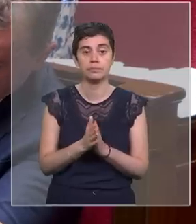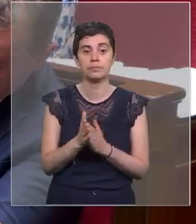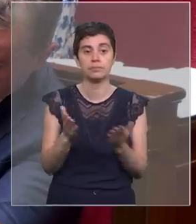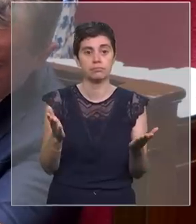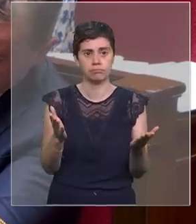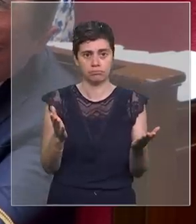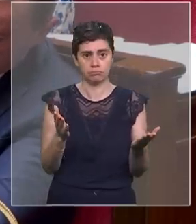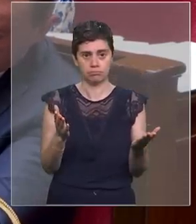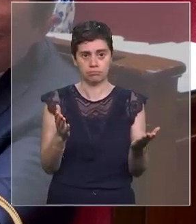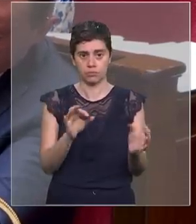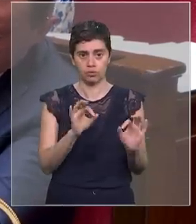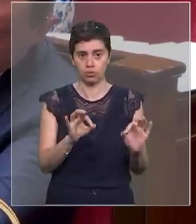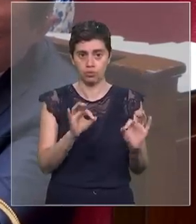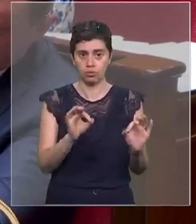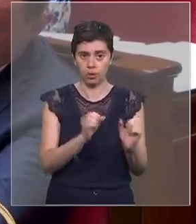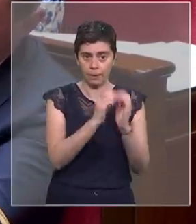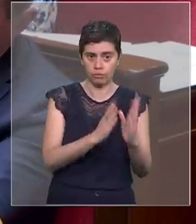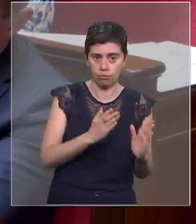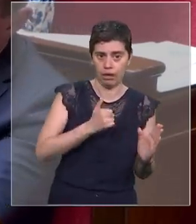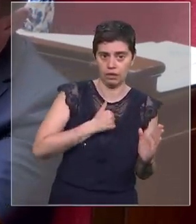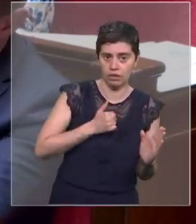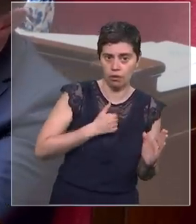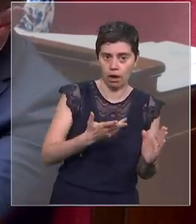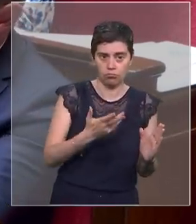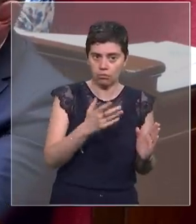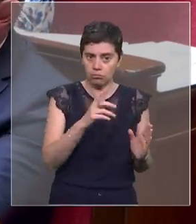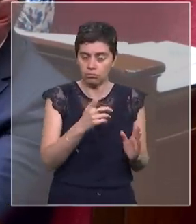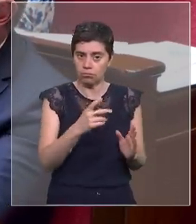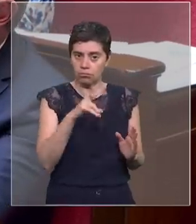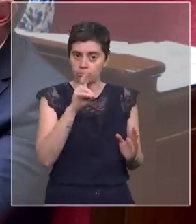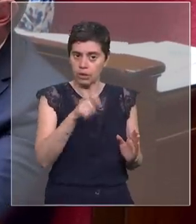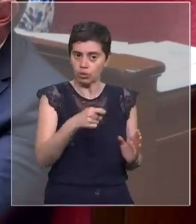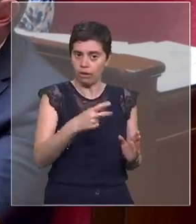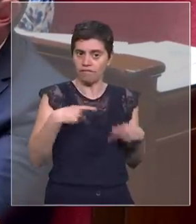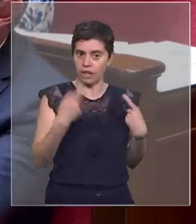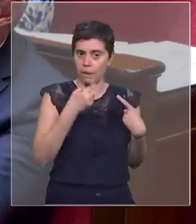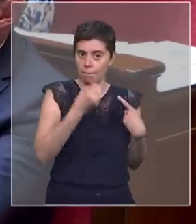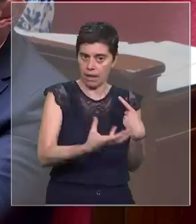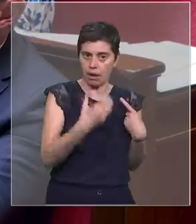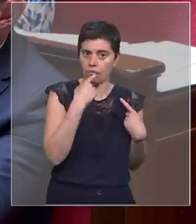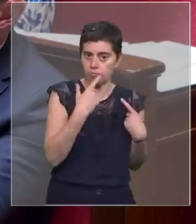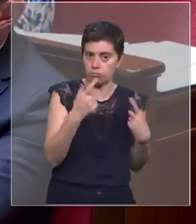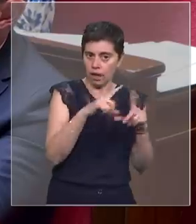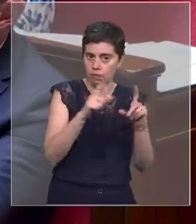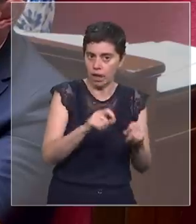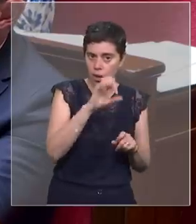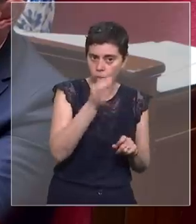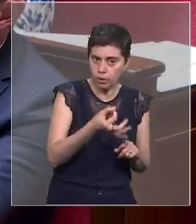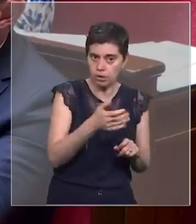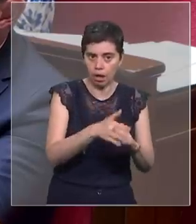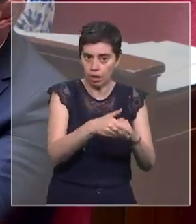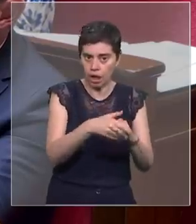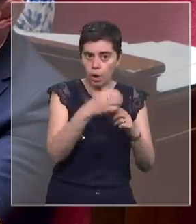Personne ne nie la qualité résidentielle des zones pavillonnaires. Il faut les respecter, bien évidemment, continuer à les accompagner. Et c'est ce que nous faisons